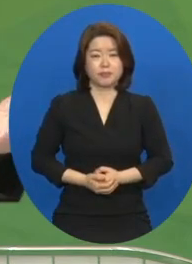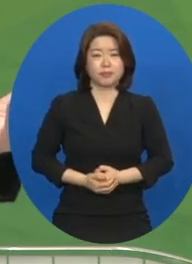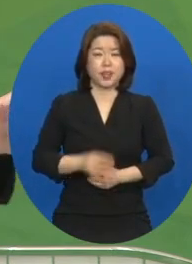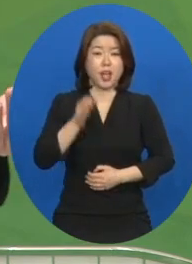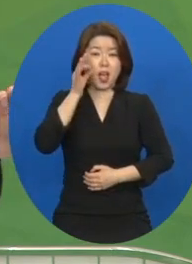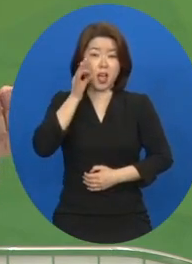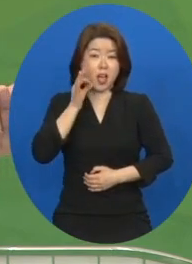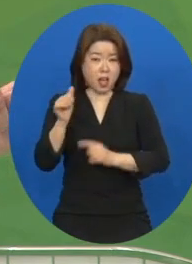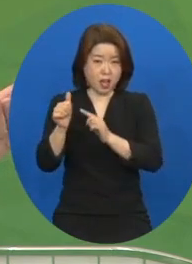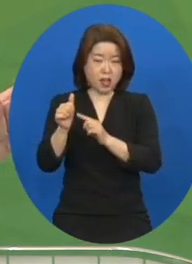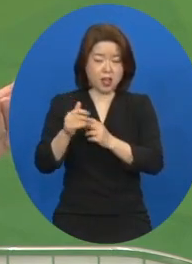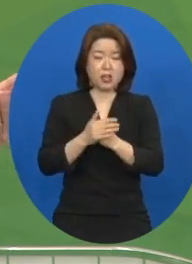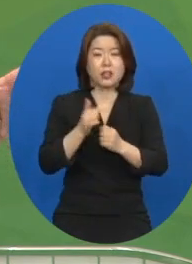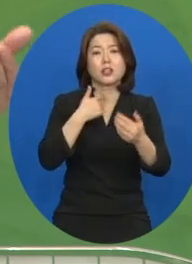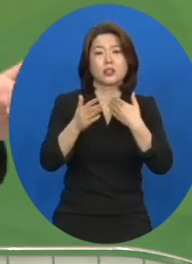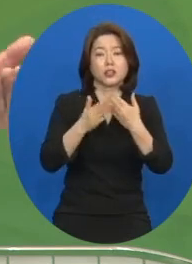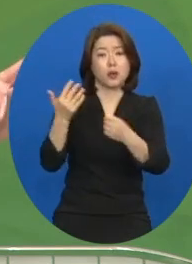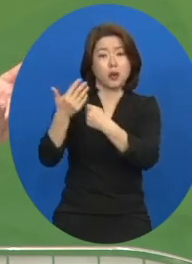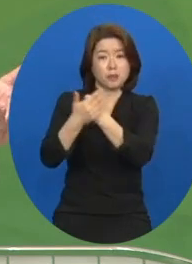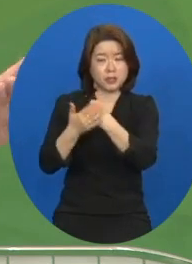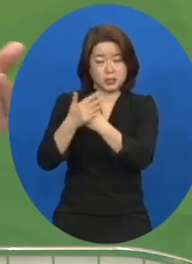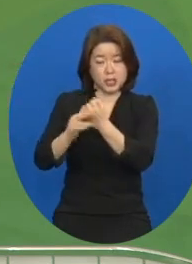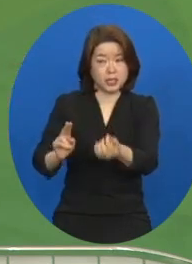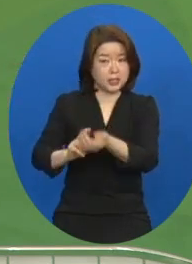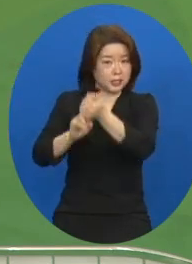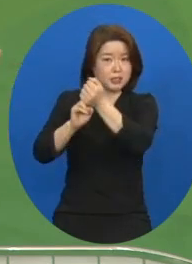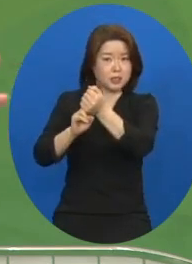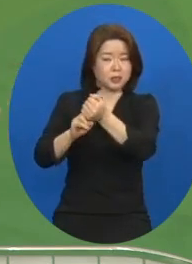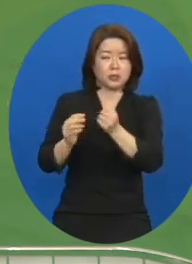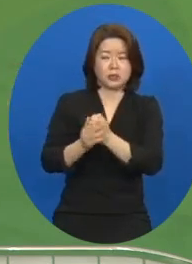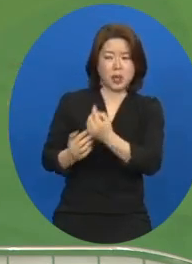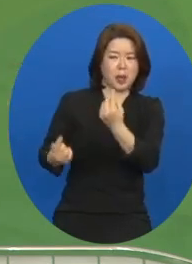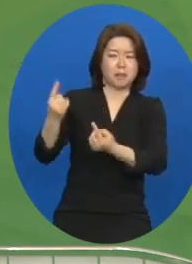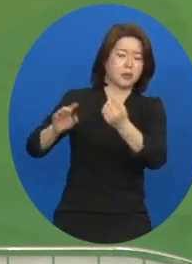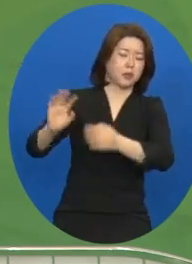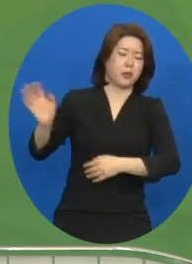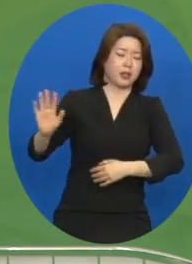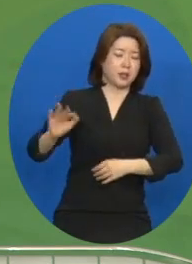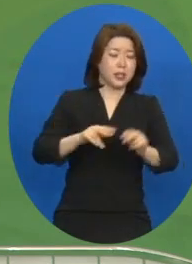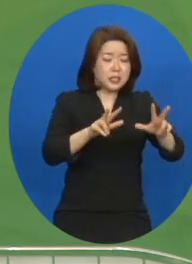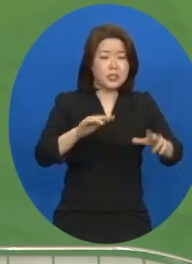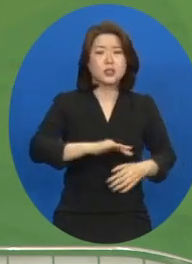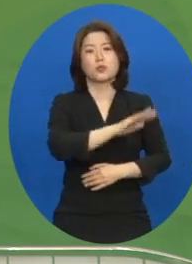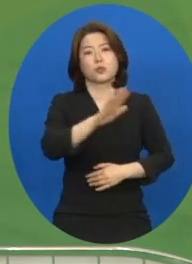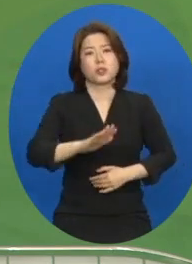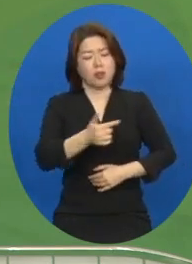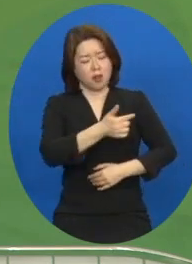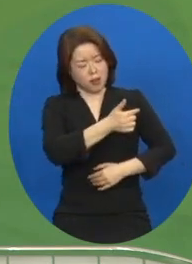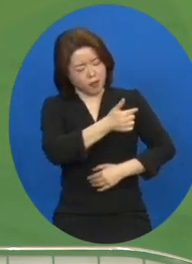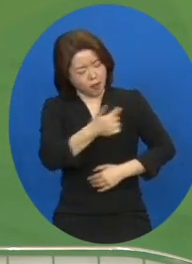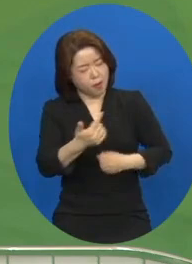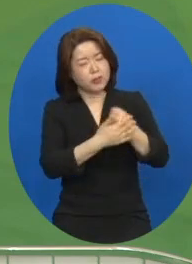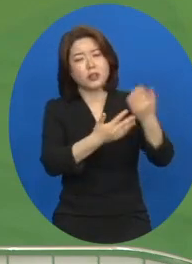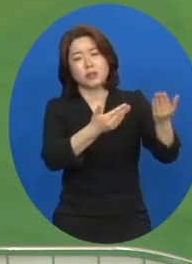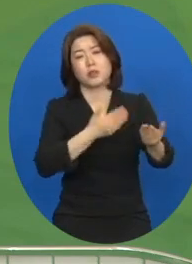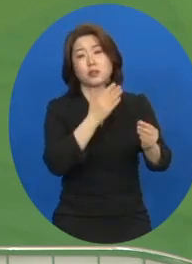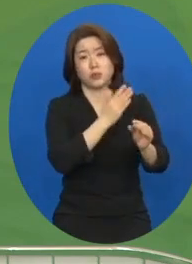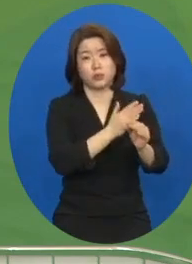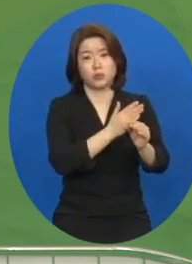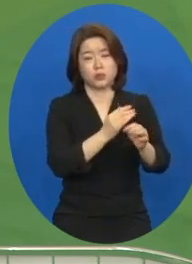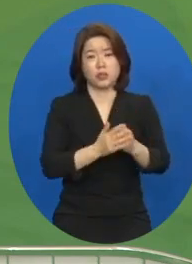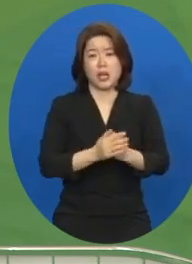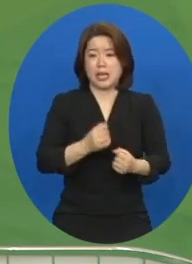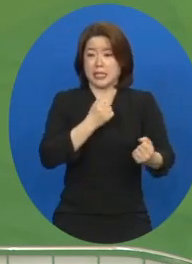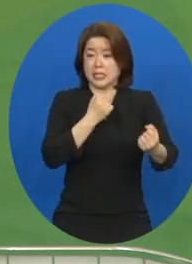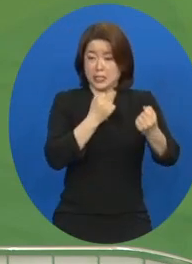아간이 경험한 은혜, 기적은 비교도 안 되는 은혜를 지금 우리가 받고 있는 거예요. 그런데도,